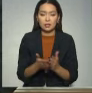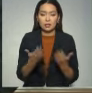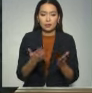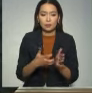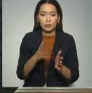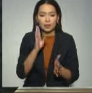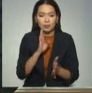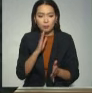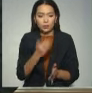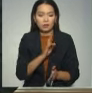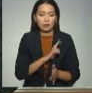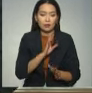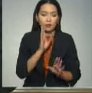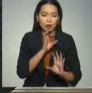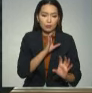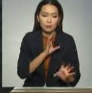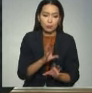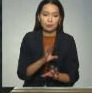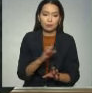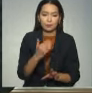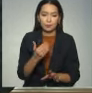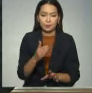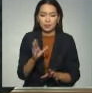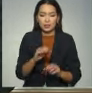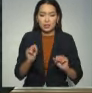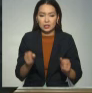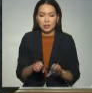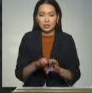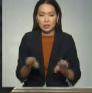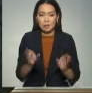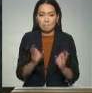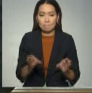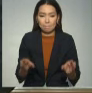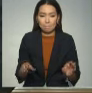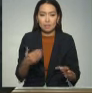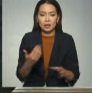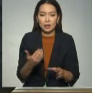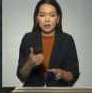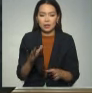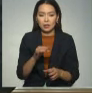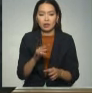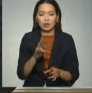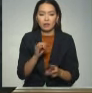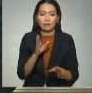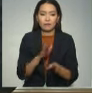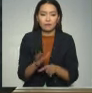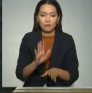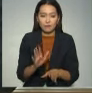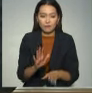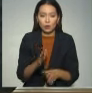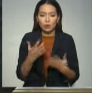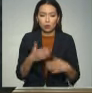из систем теплоснабжения домов для предотвращения замерзания труб и батарей, оказались невыполненными. Кроме